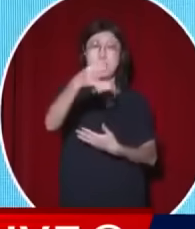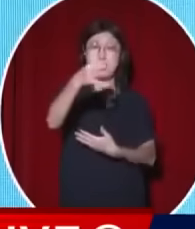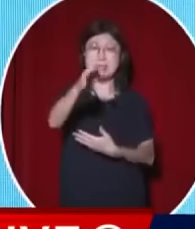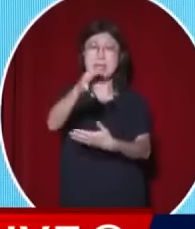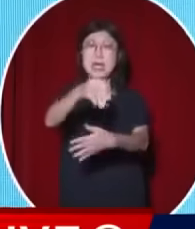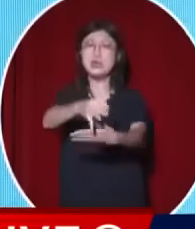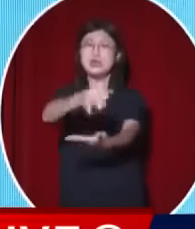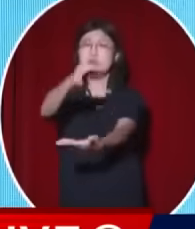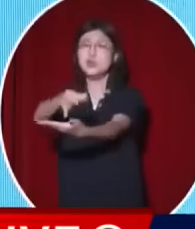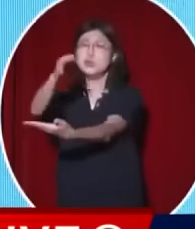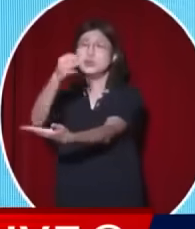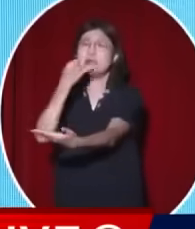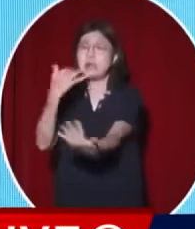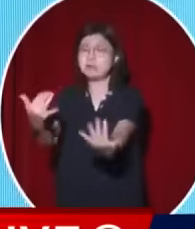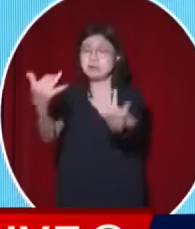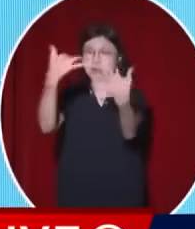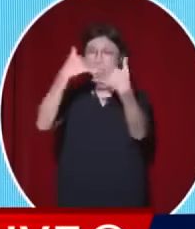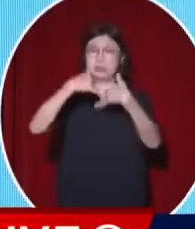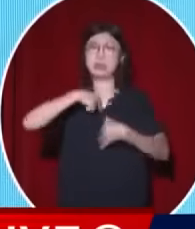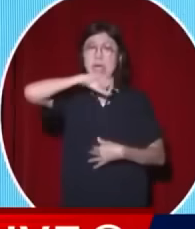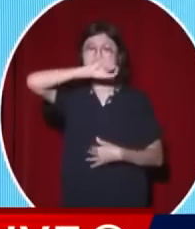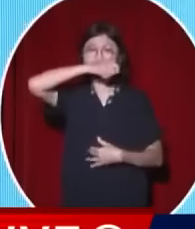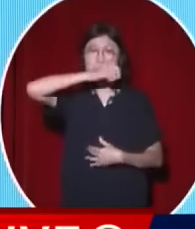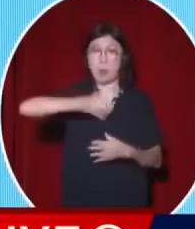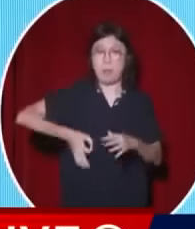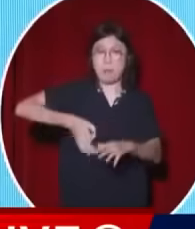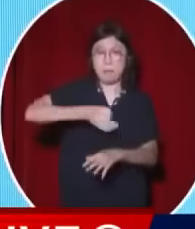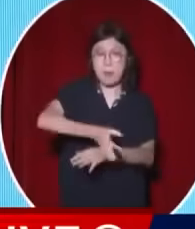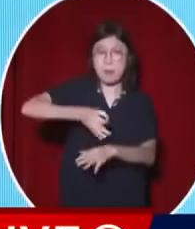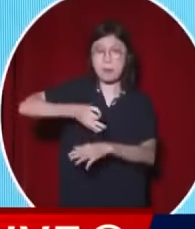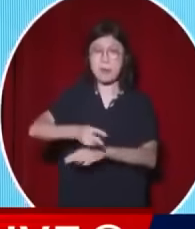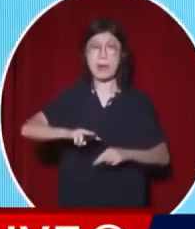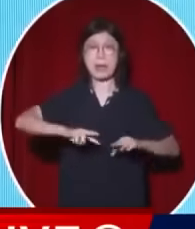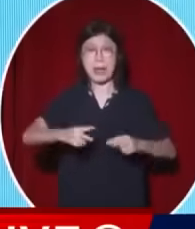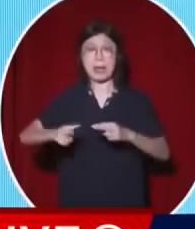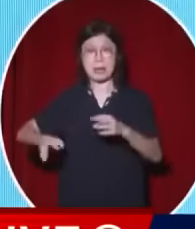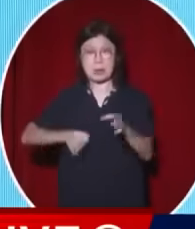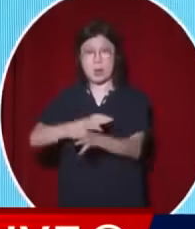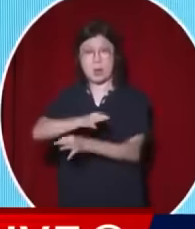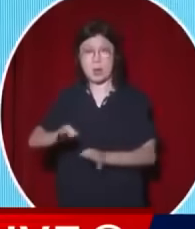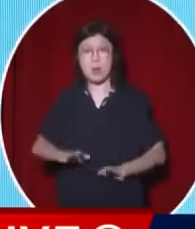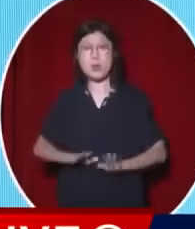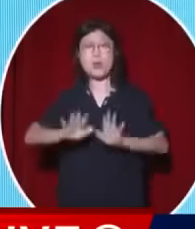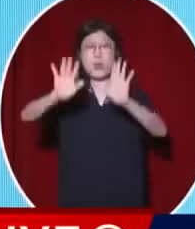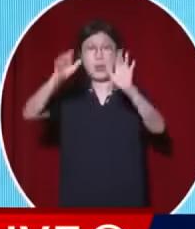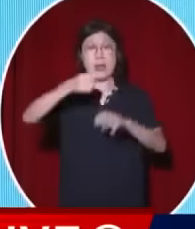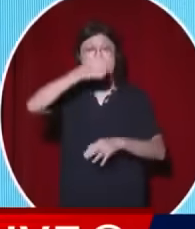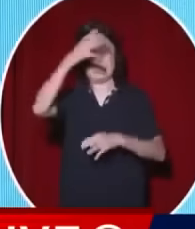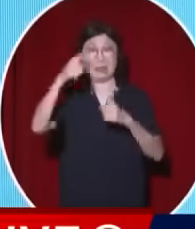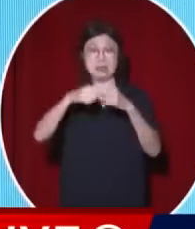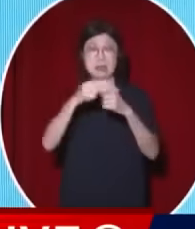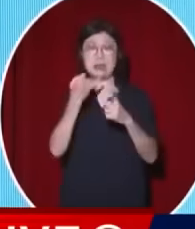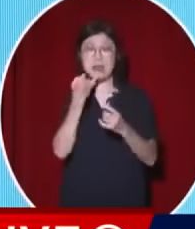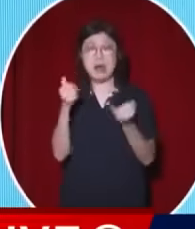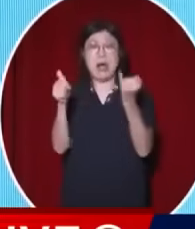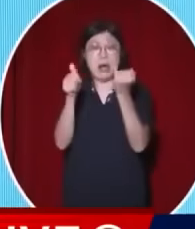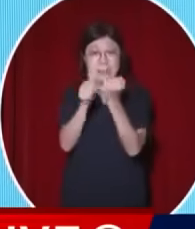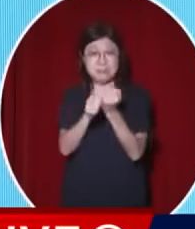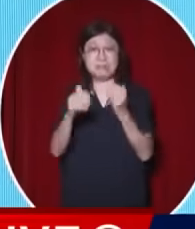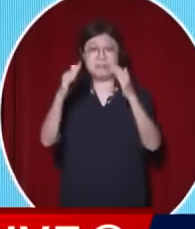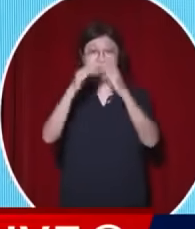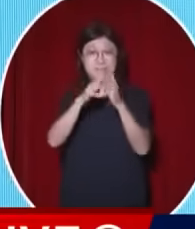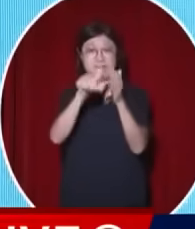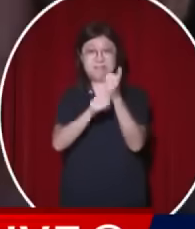流，只有经济稳定，年轻人才敢去想象自己成家立业、结婚生子，做父母